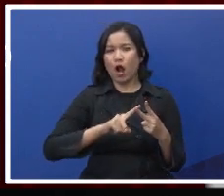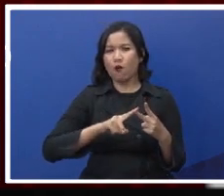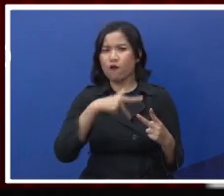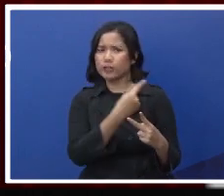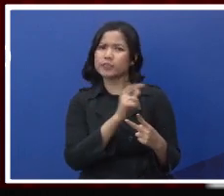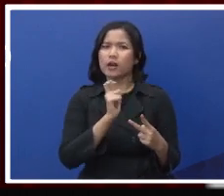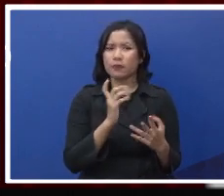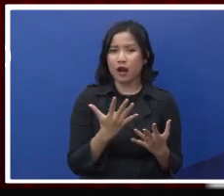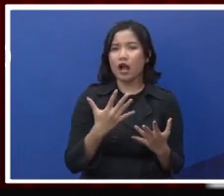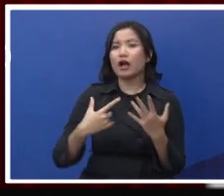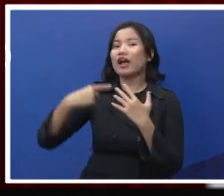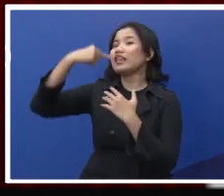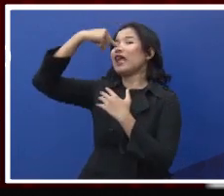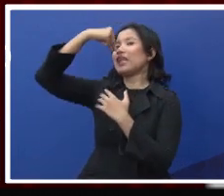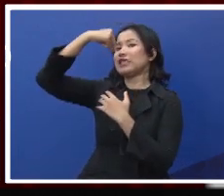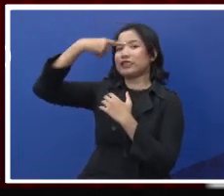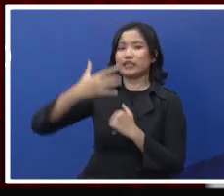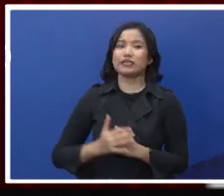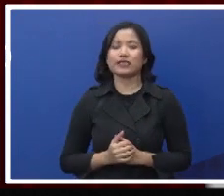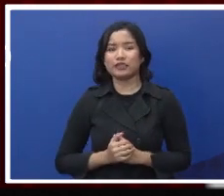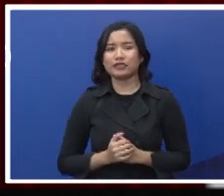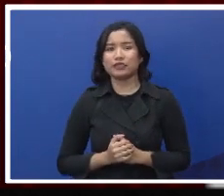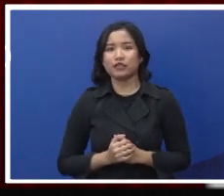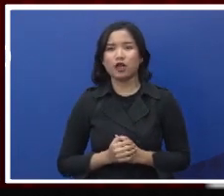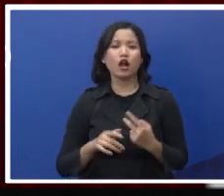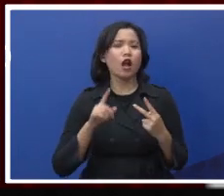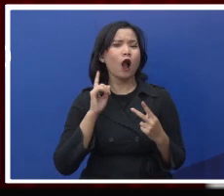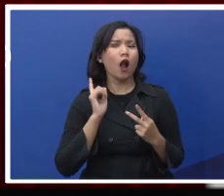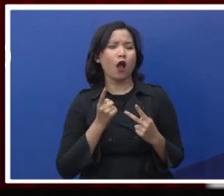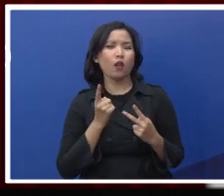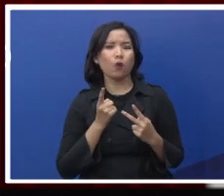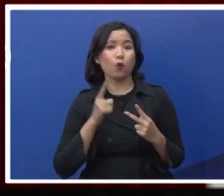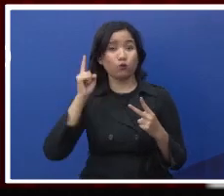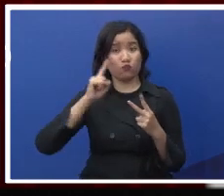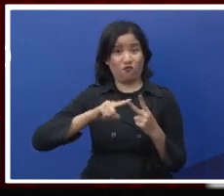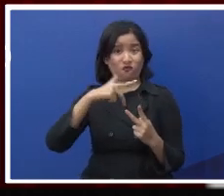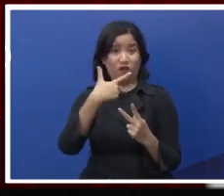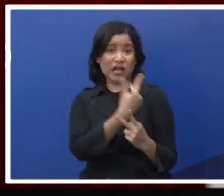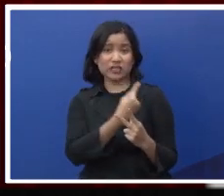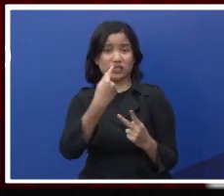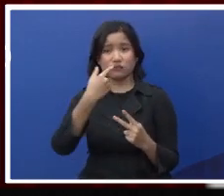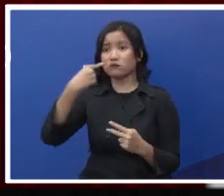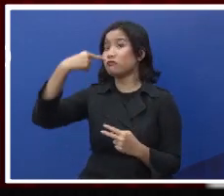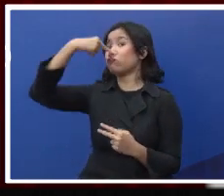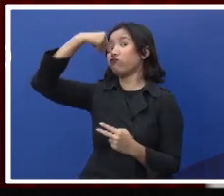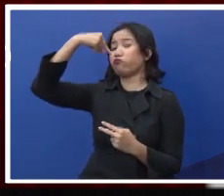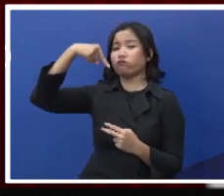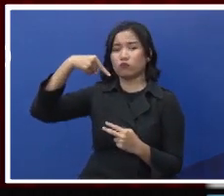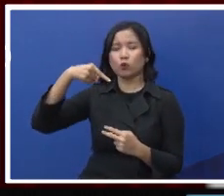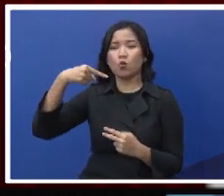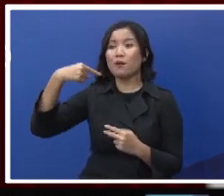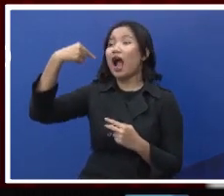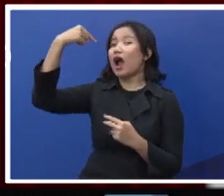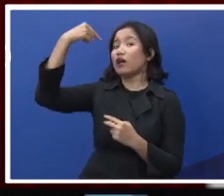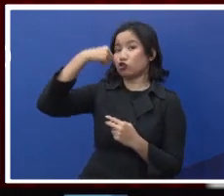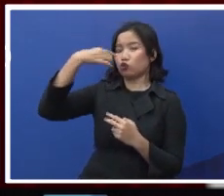cara tetes oral ke mulut. Nah, kalau vaksinasi lewat mulut diteteskan, kemudian